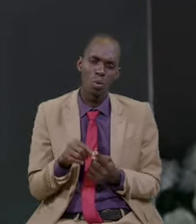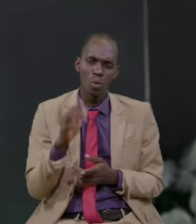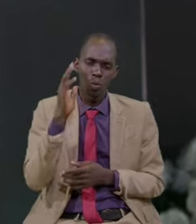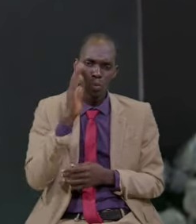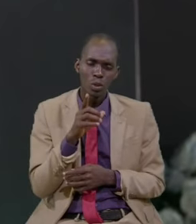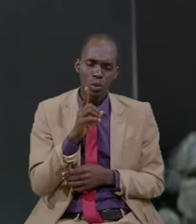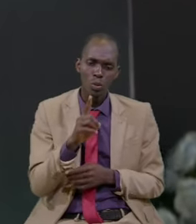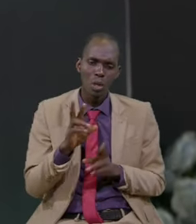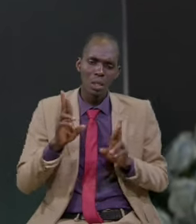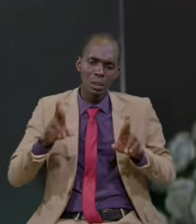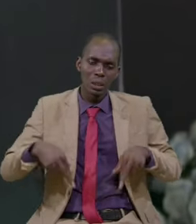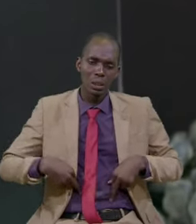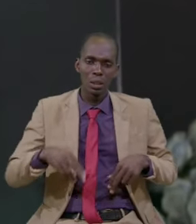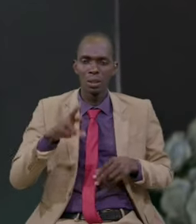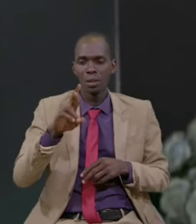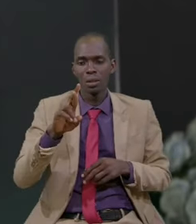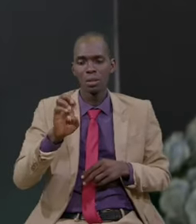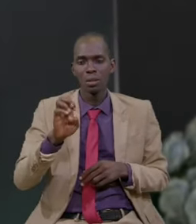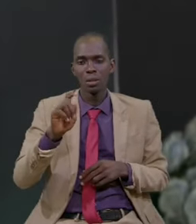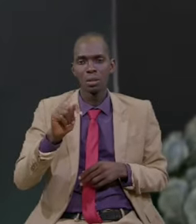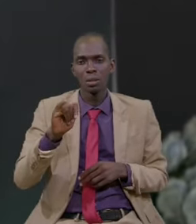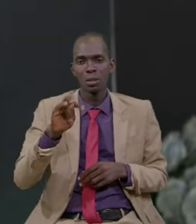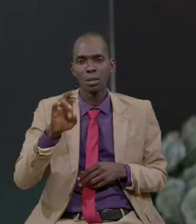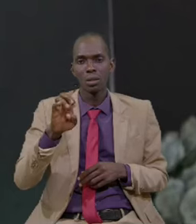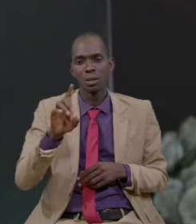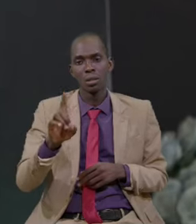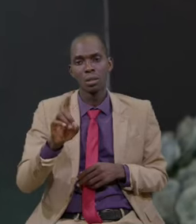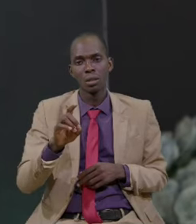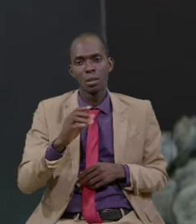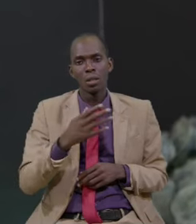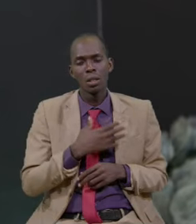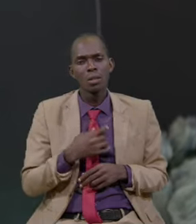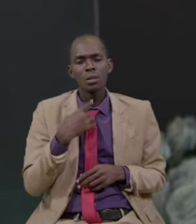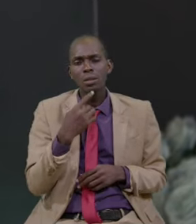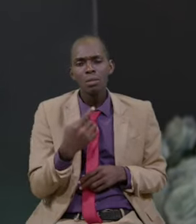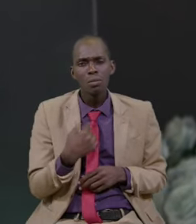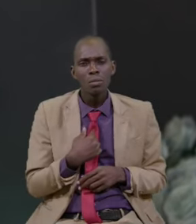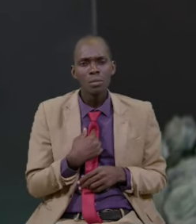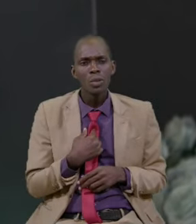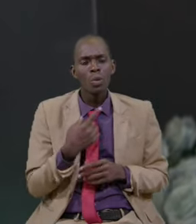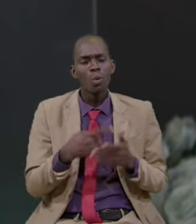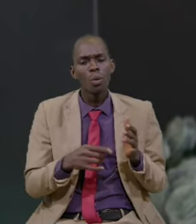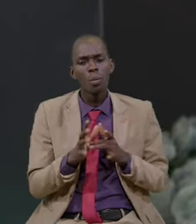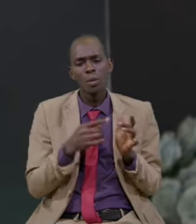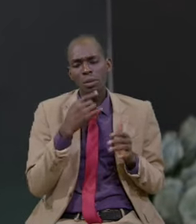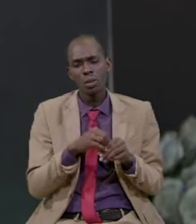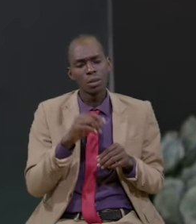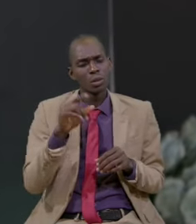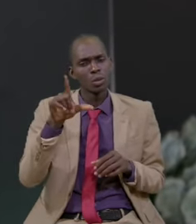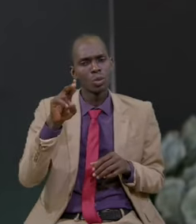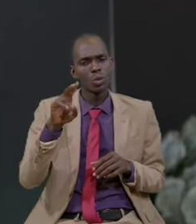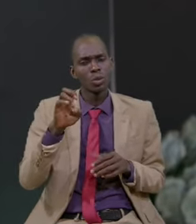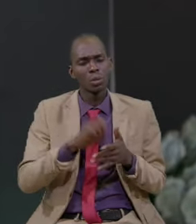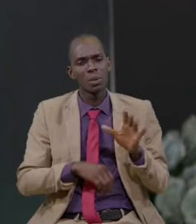la retraite? J'ai dit, rappelle-moi, Luc 19, 13, rappelle-moi ça.